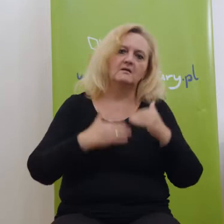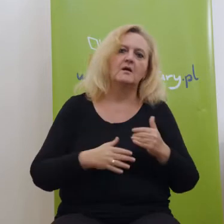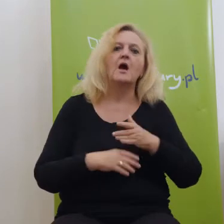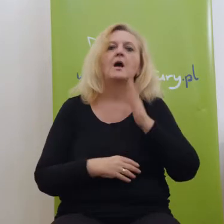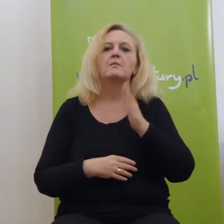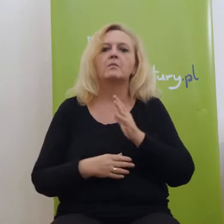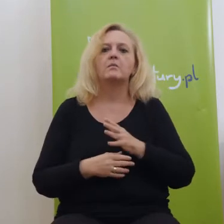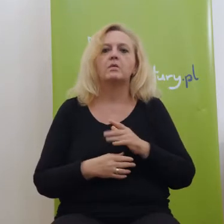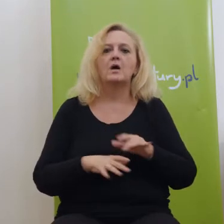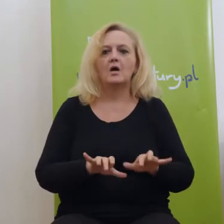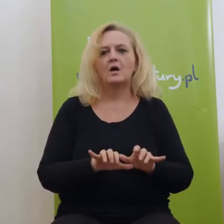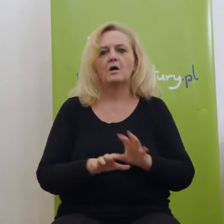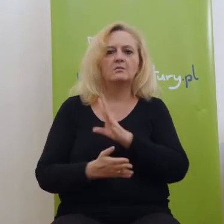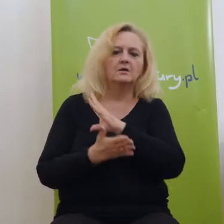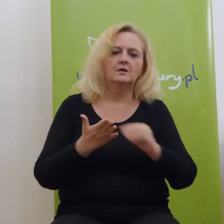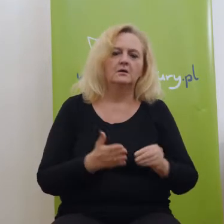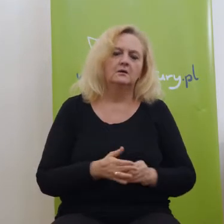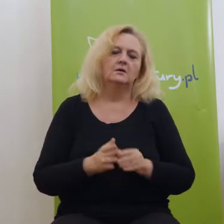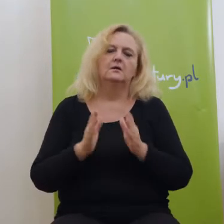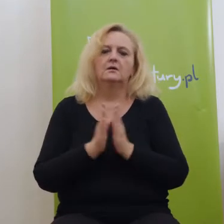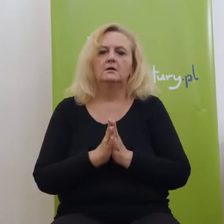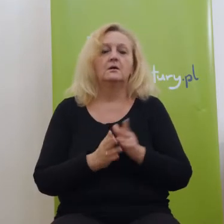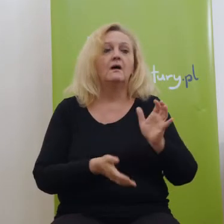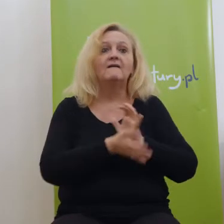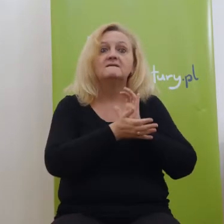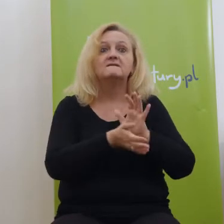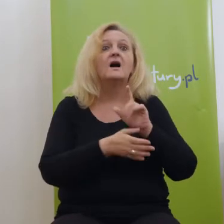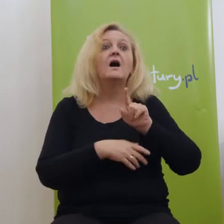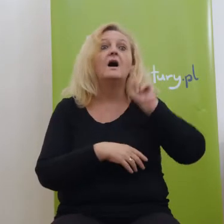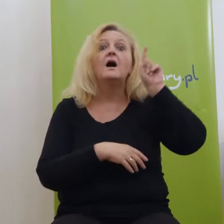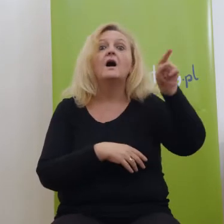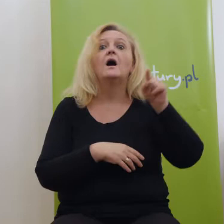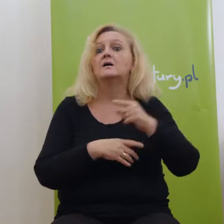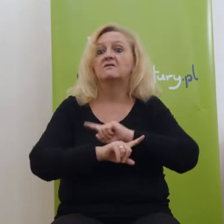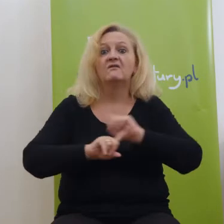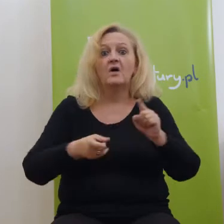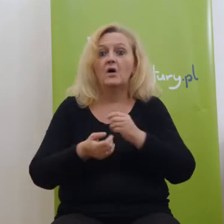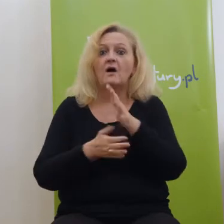wszystko przepisać na komputer, bo wydawnictwa nie przyjmują manuskryptów.